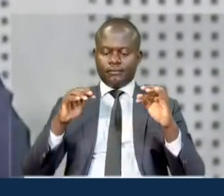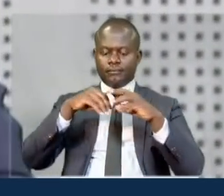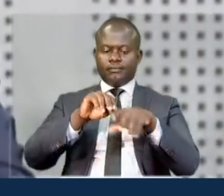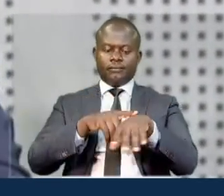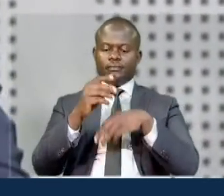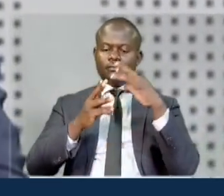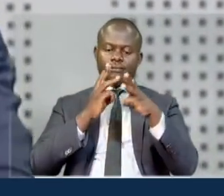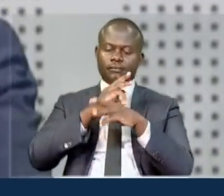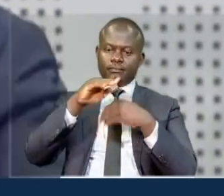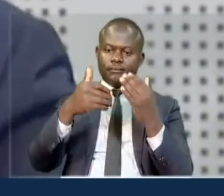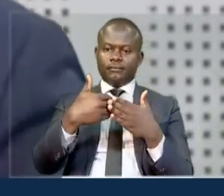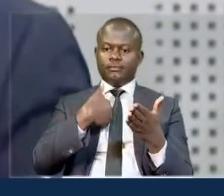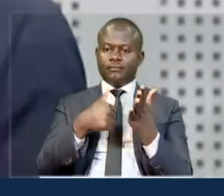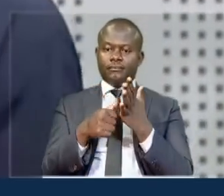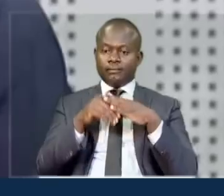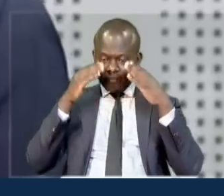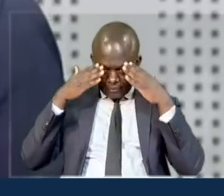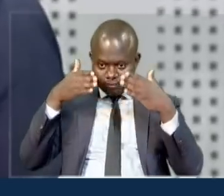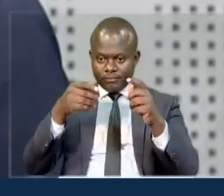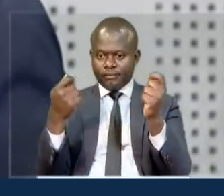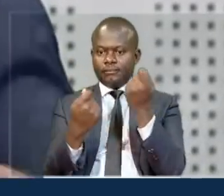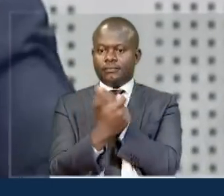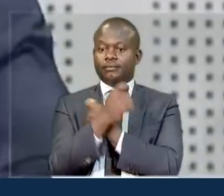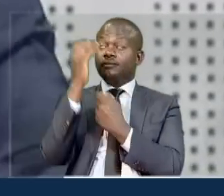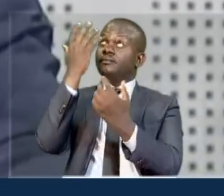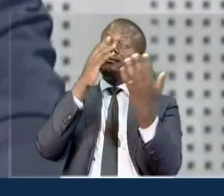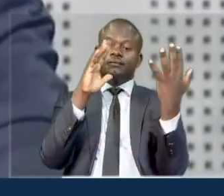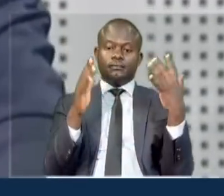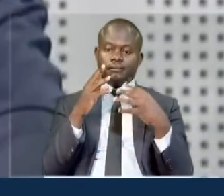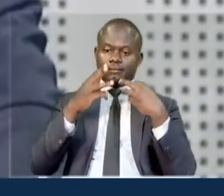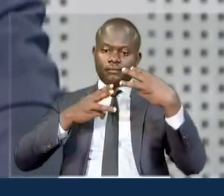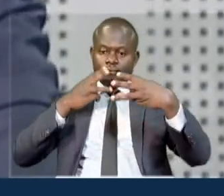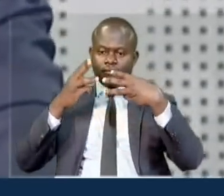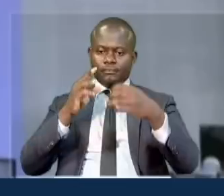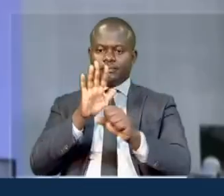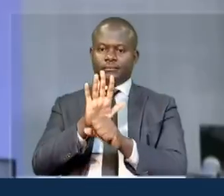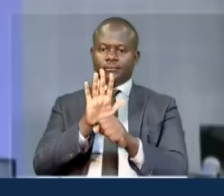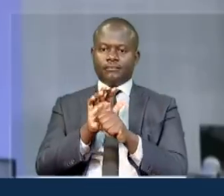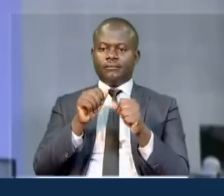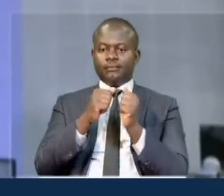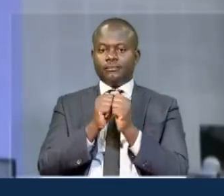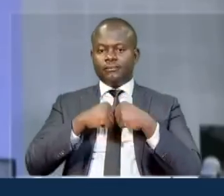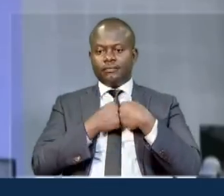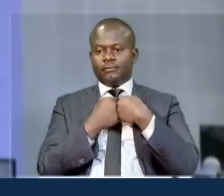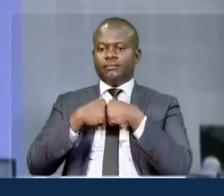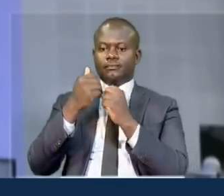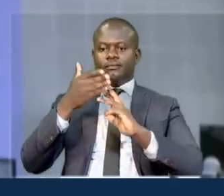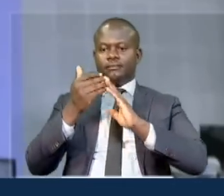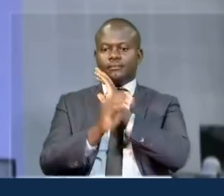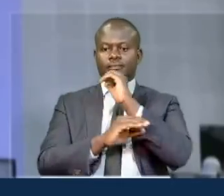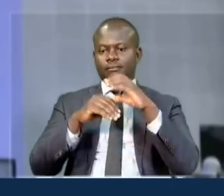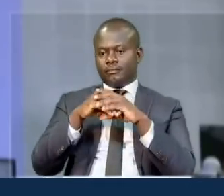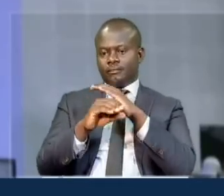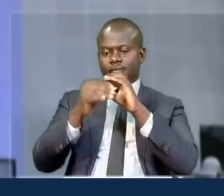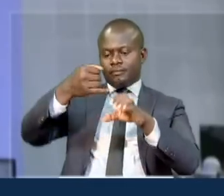gihe isi yugarijwe n'ibibazo byiganjemo imihindagurikire y'ikirere, intambara z'urudaca n'amakimbirane hagati y'ibihugu no mu bihugu